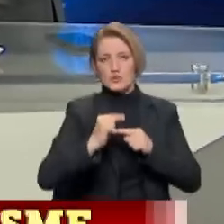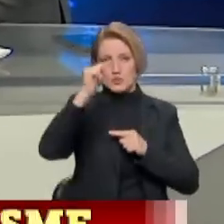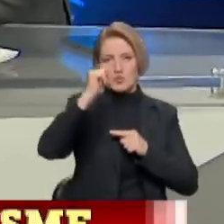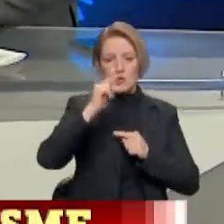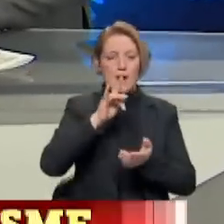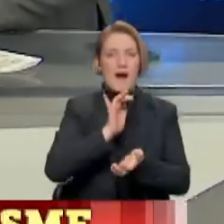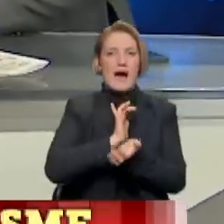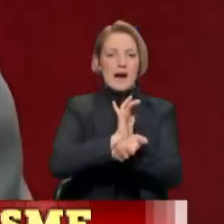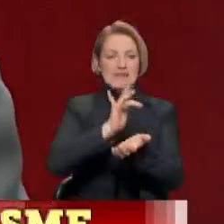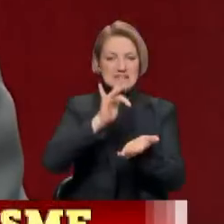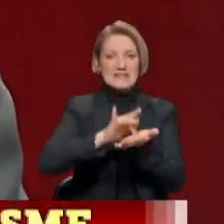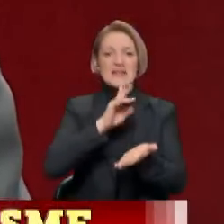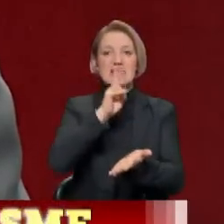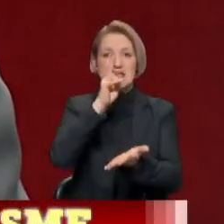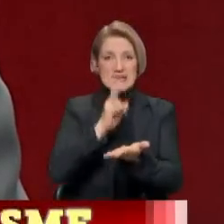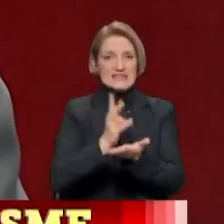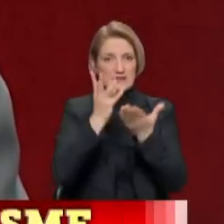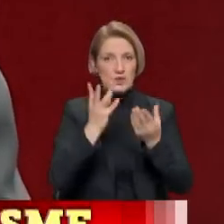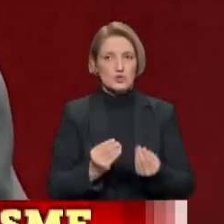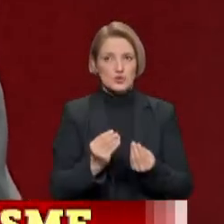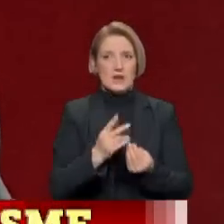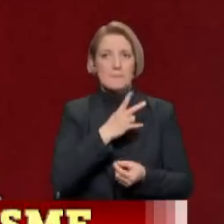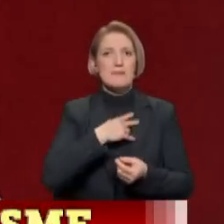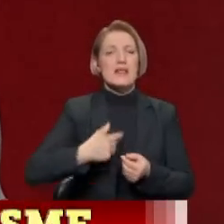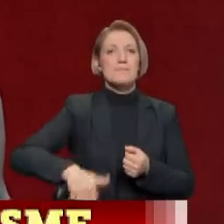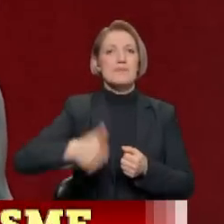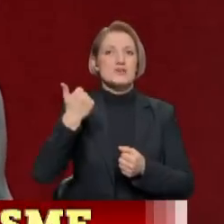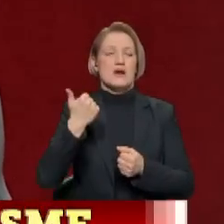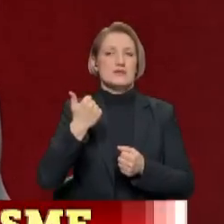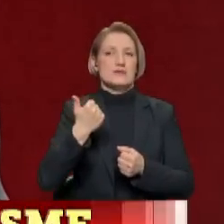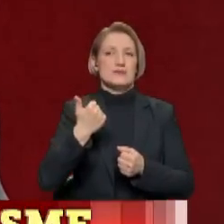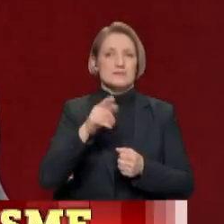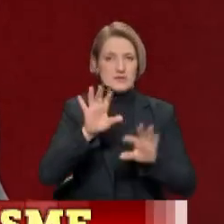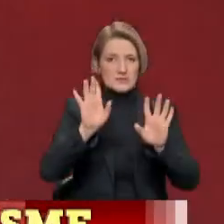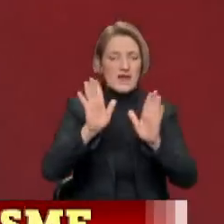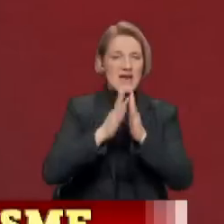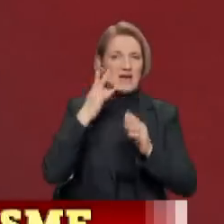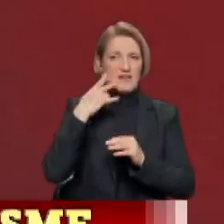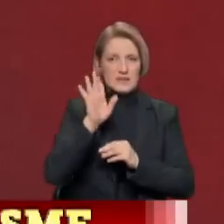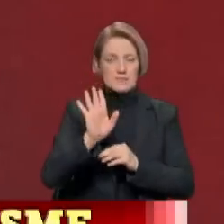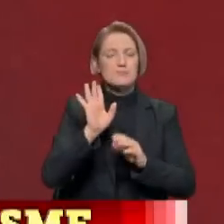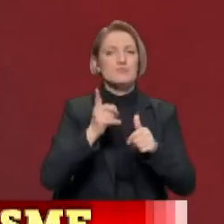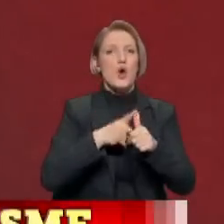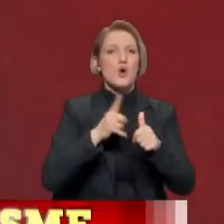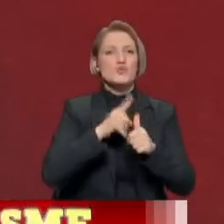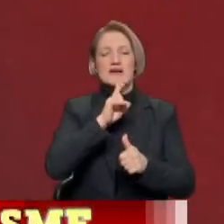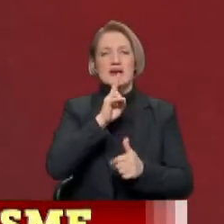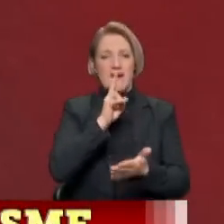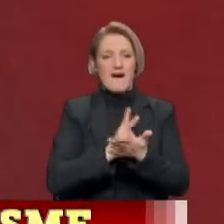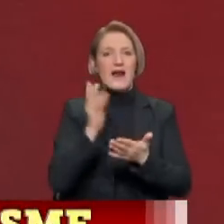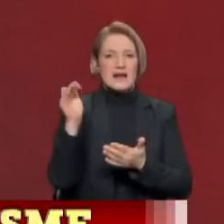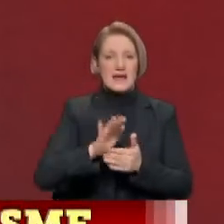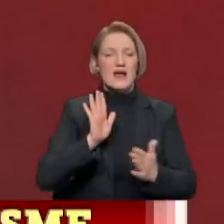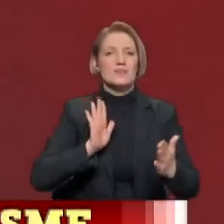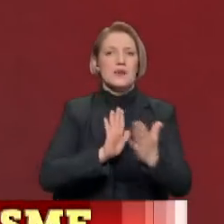hapis cezası kesinleştiğinde belediye başkanlığı düşüyor. Efendim, şimdi şöyle yapalım. Önce siyasette karara gelen